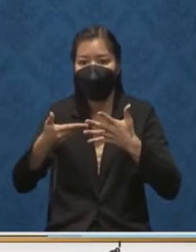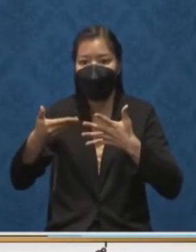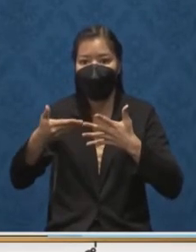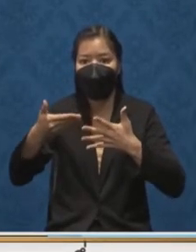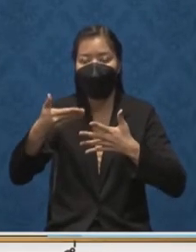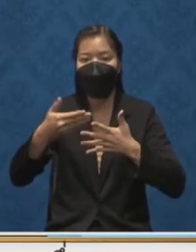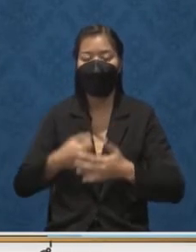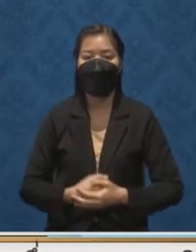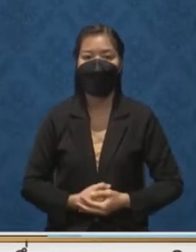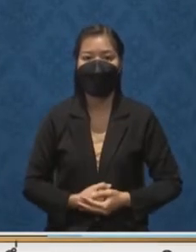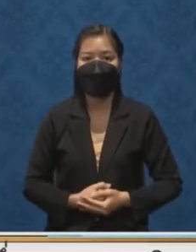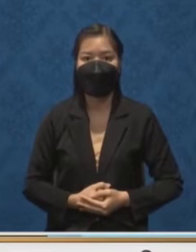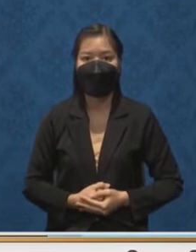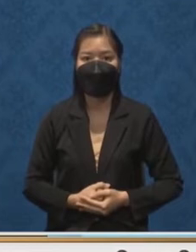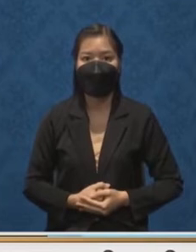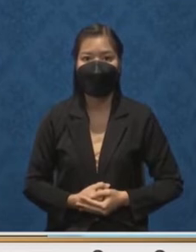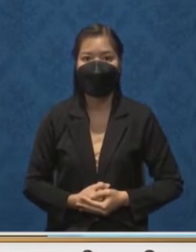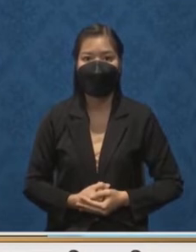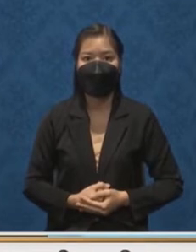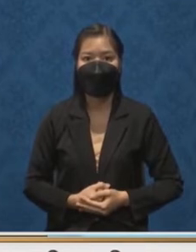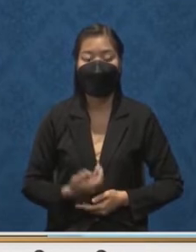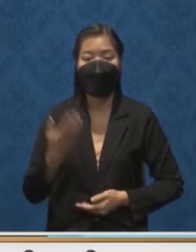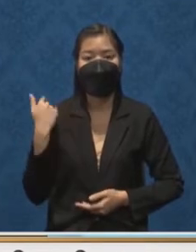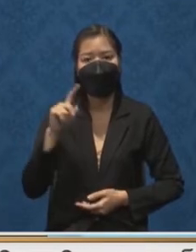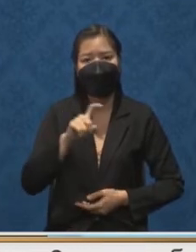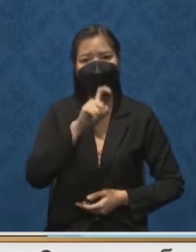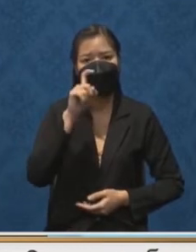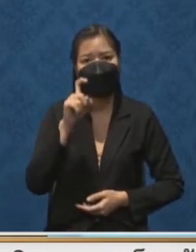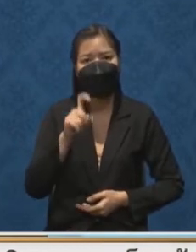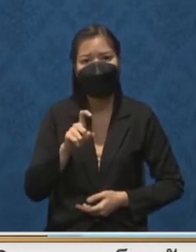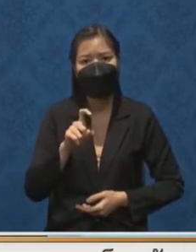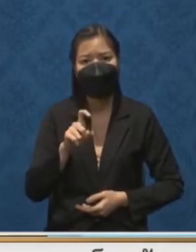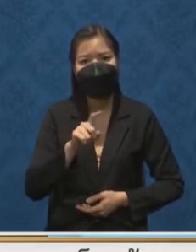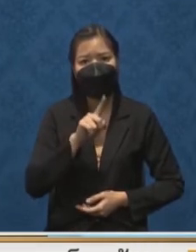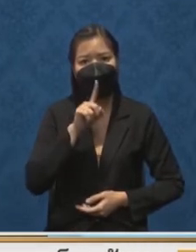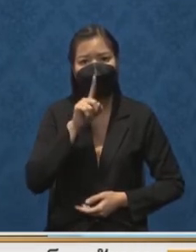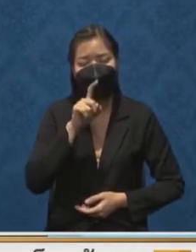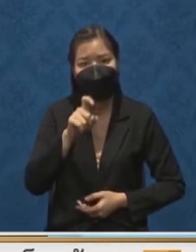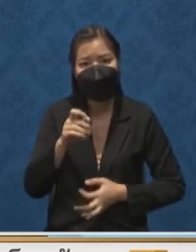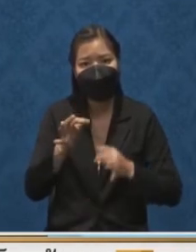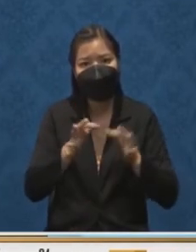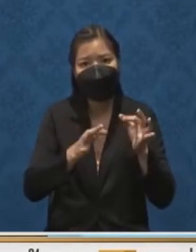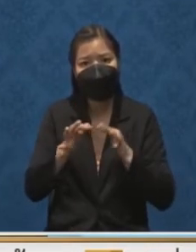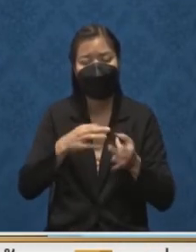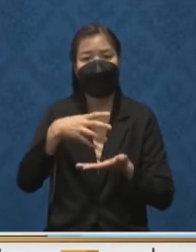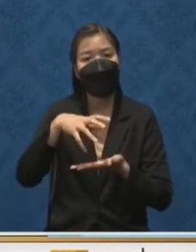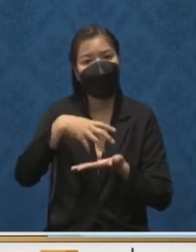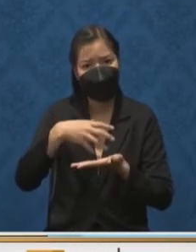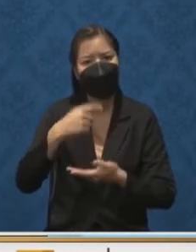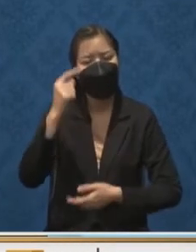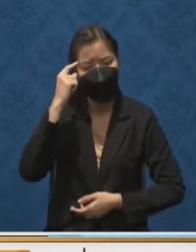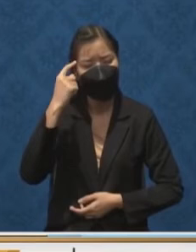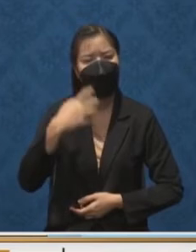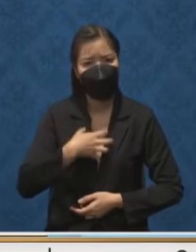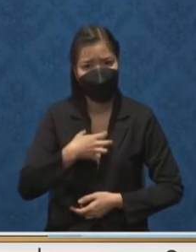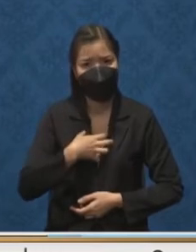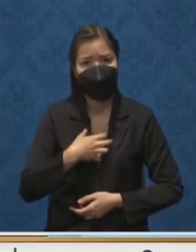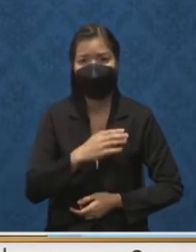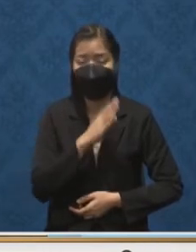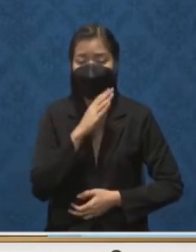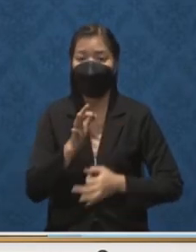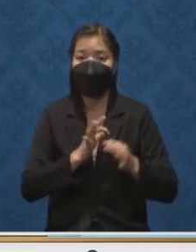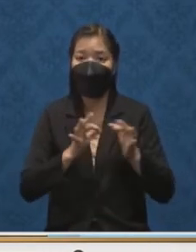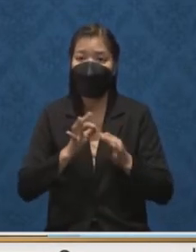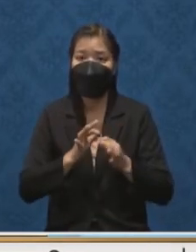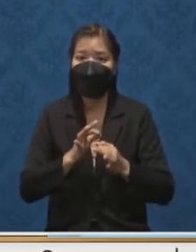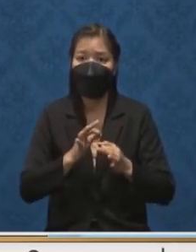เพรฉนั้นตรนี้เองเี่ย ผมเคยตั้งขอสั Burgess 160 ววผม GWากฟังคำอธิบายครั ถ้คำอธิบาย พอผมเข้